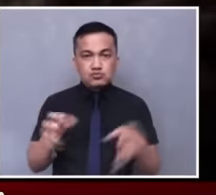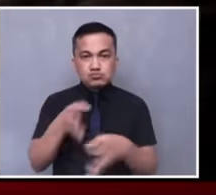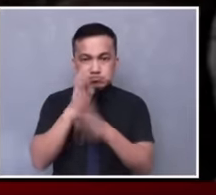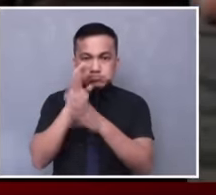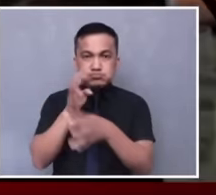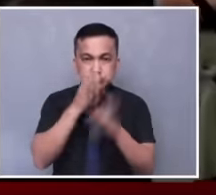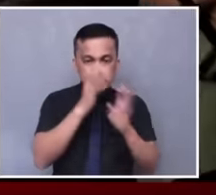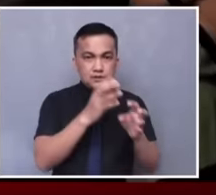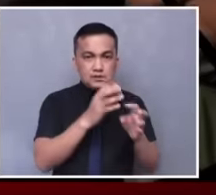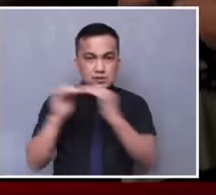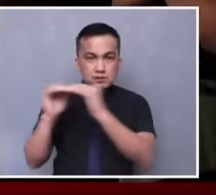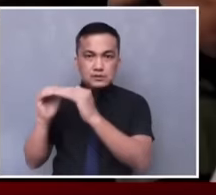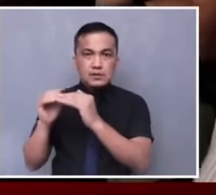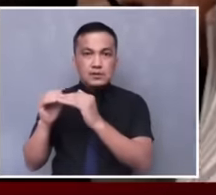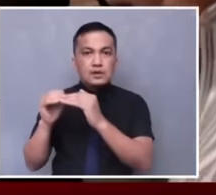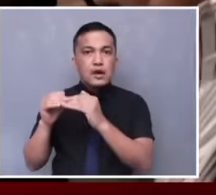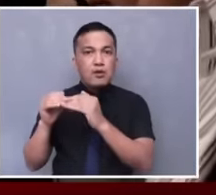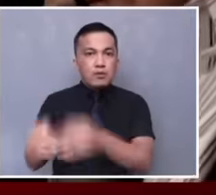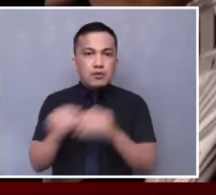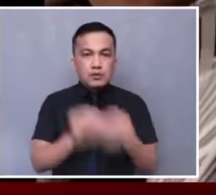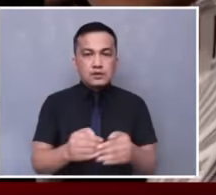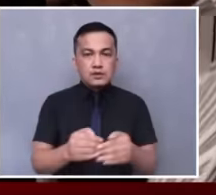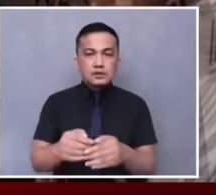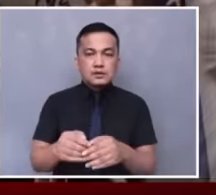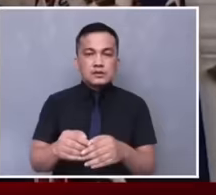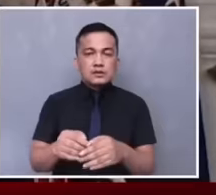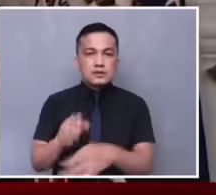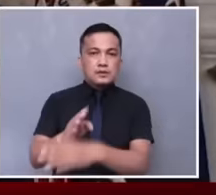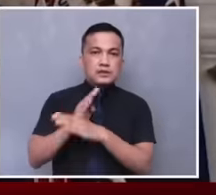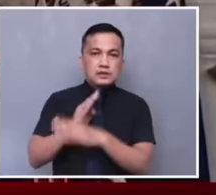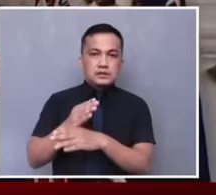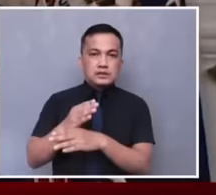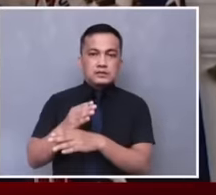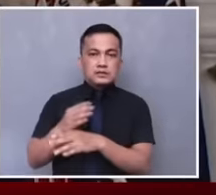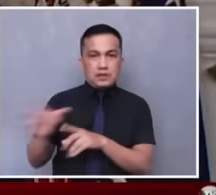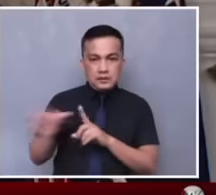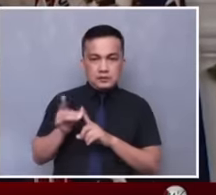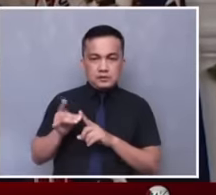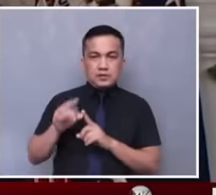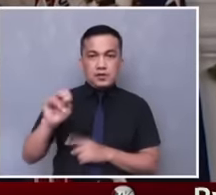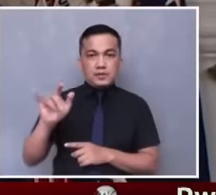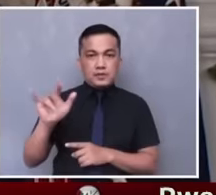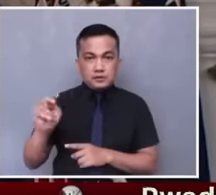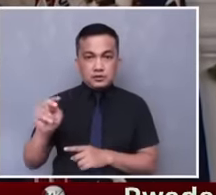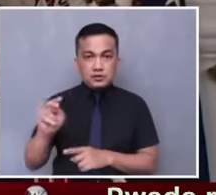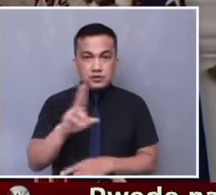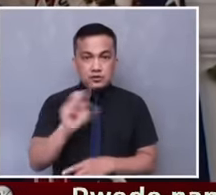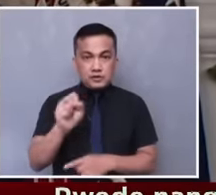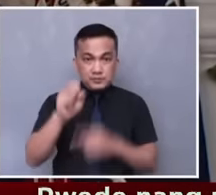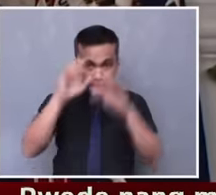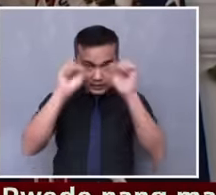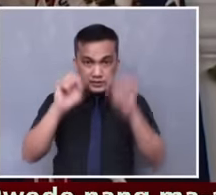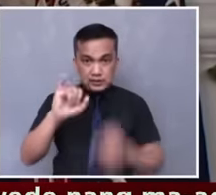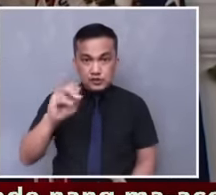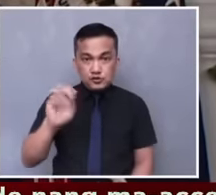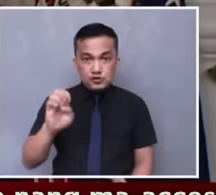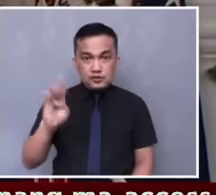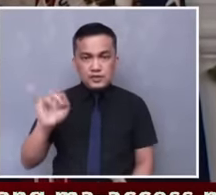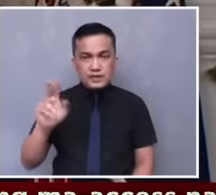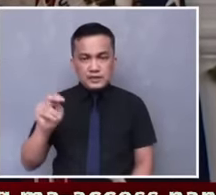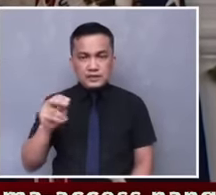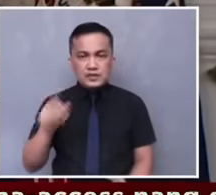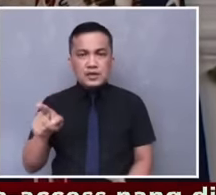para matiyak na mapigilan ang pagkalat ng Omicron. Si US President Joe Biden sinabi na cause of concern